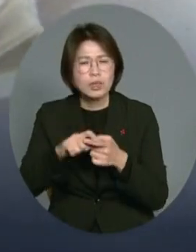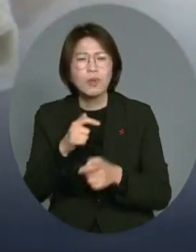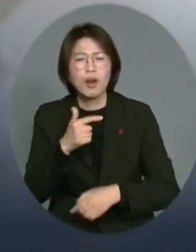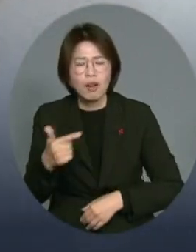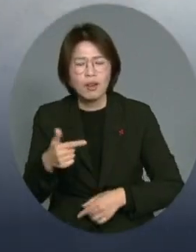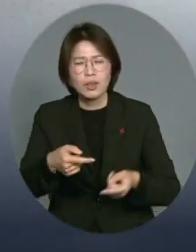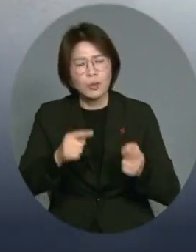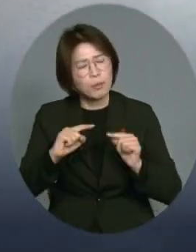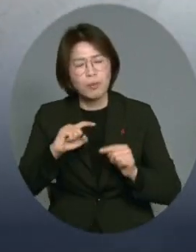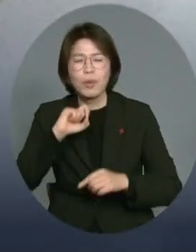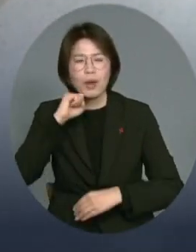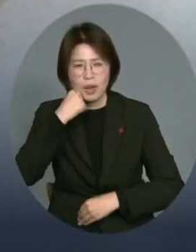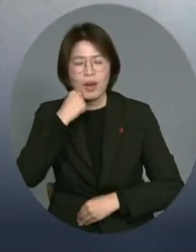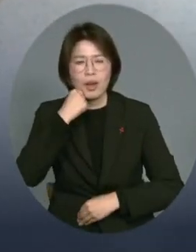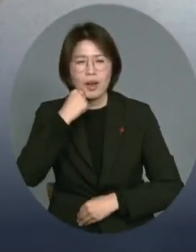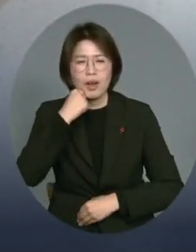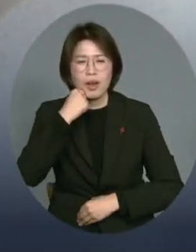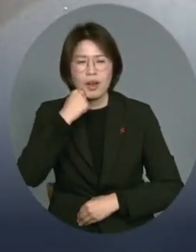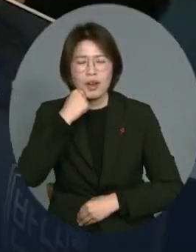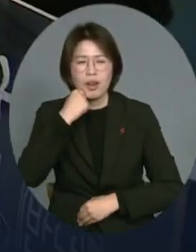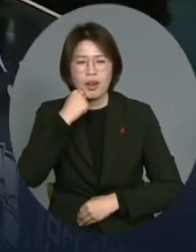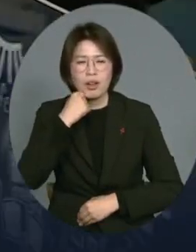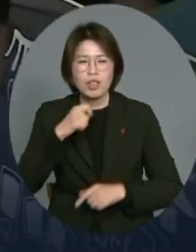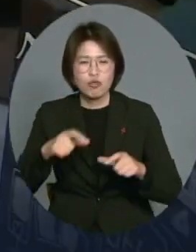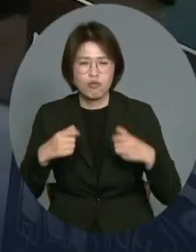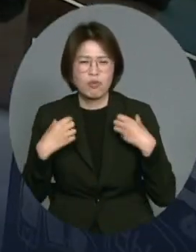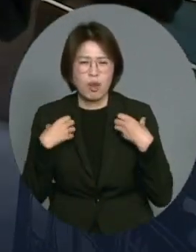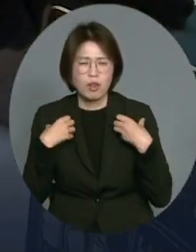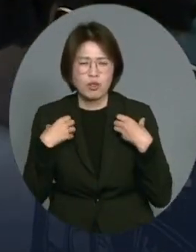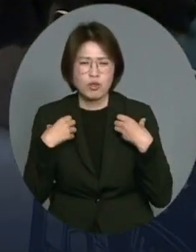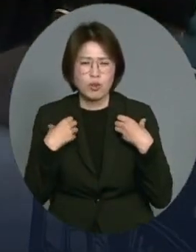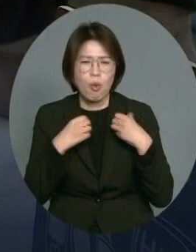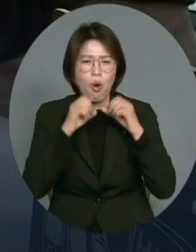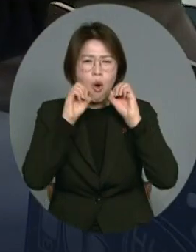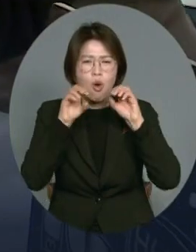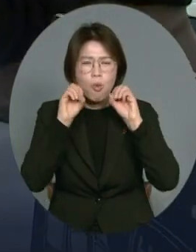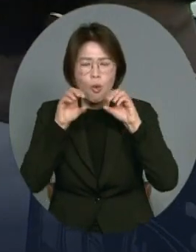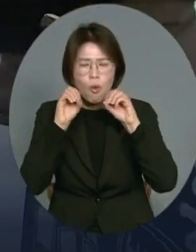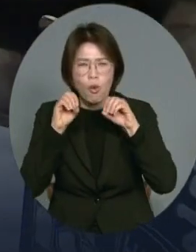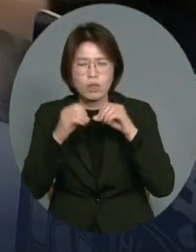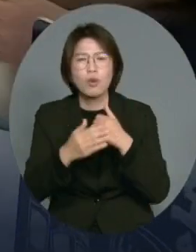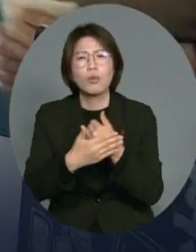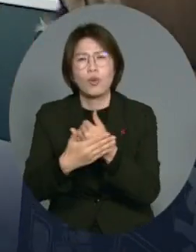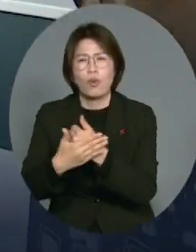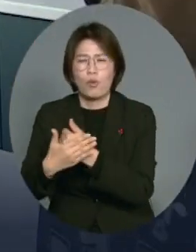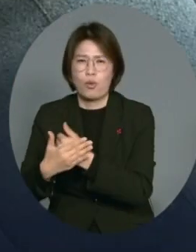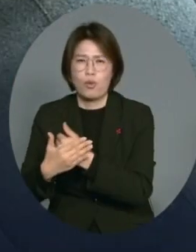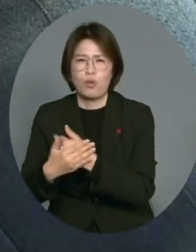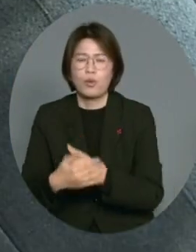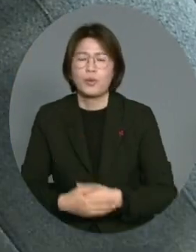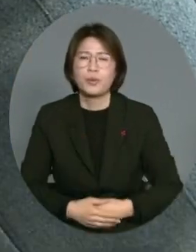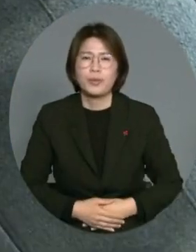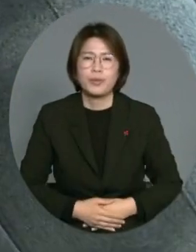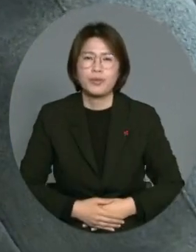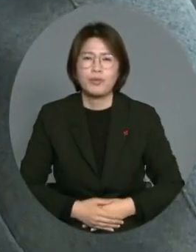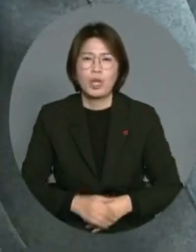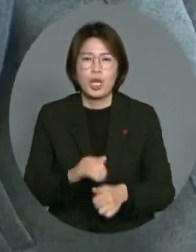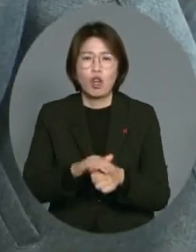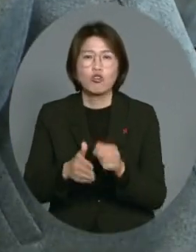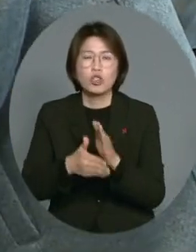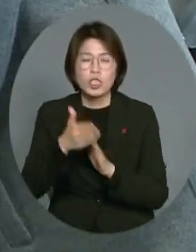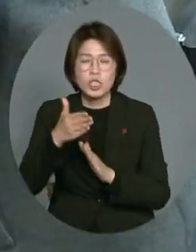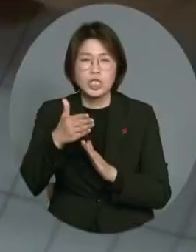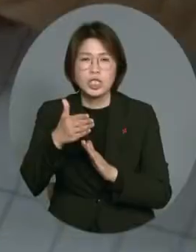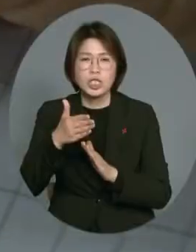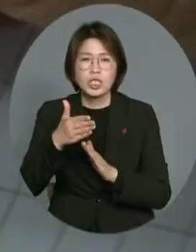동참하기는 힘들고 그 지자체에서 좀 강력하게 계도를 하셔서 협조하실 수 있게. 경주시는